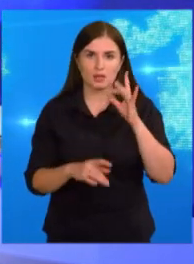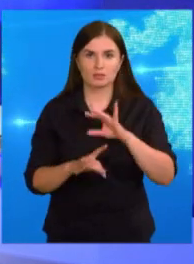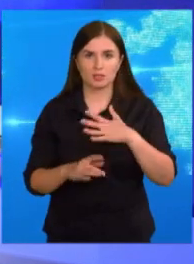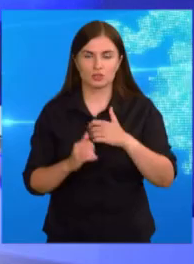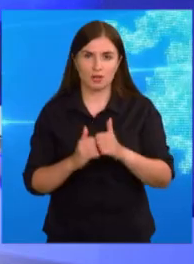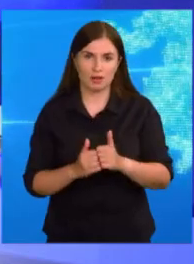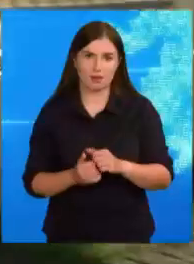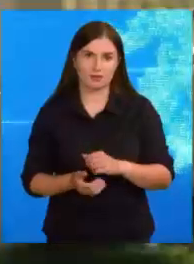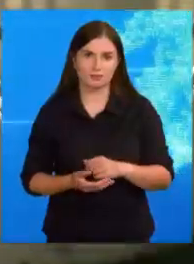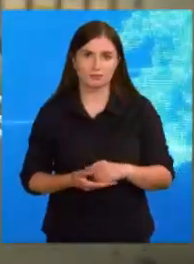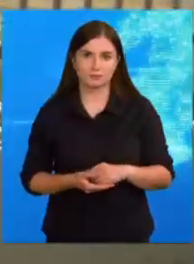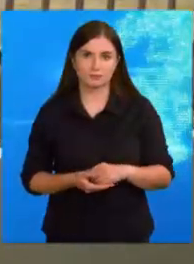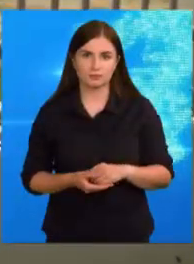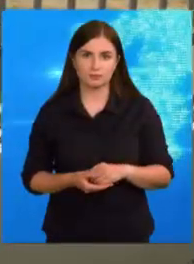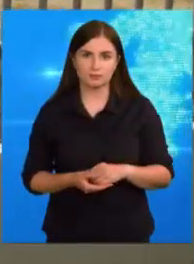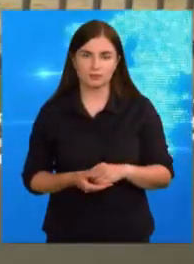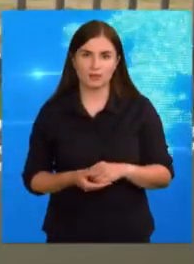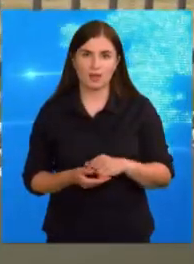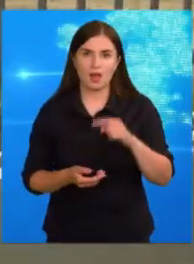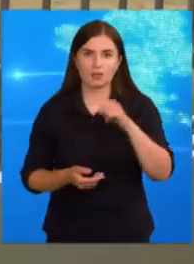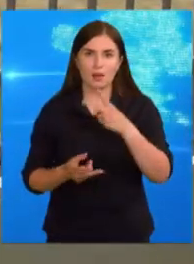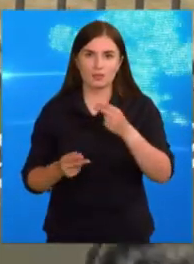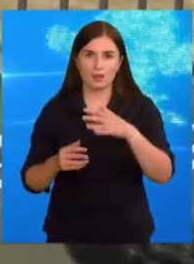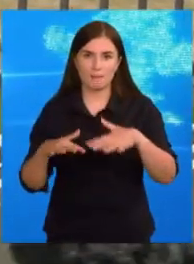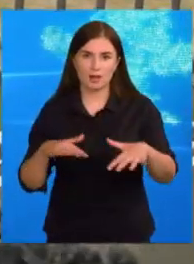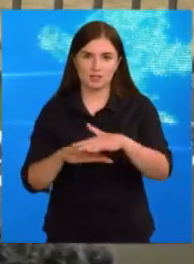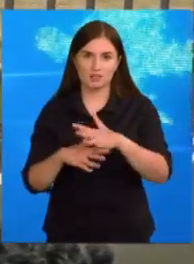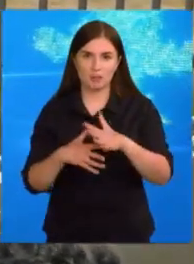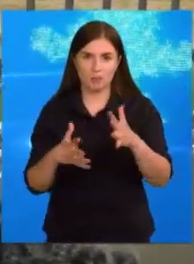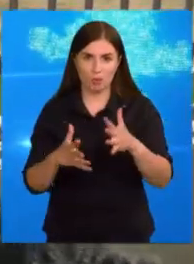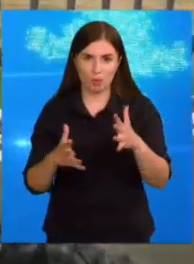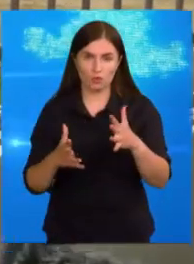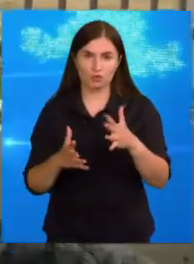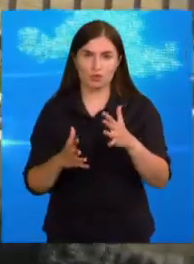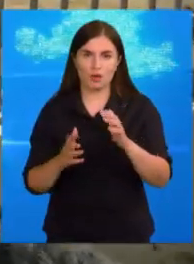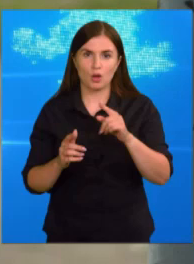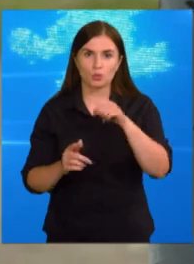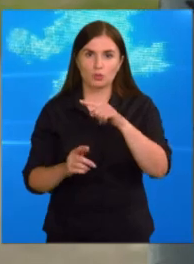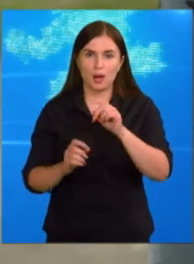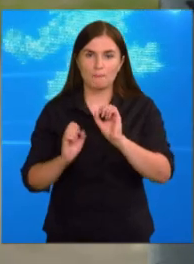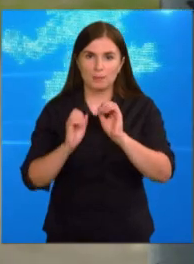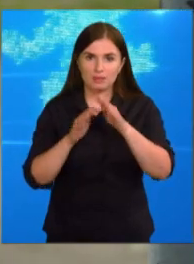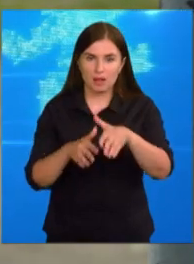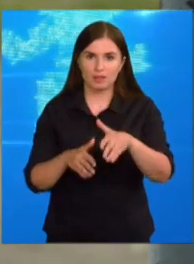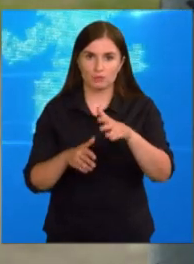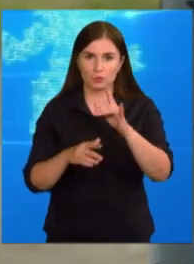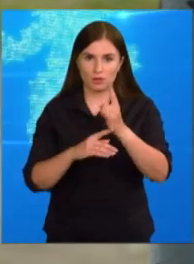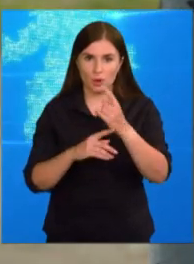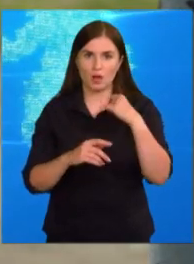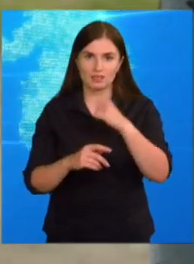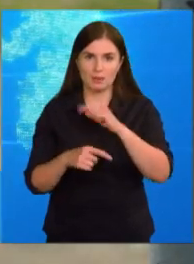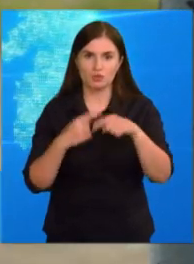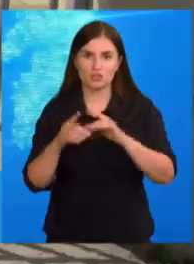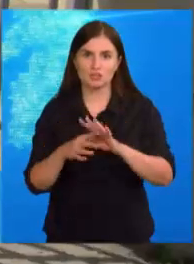Киселев. Там, где пространство побольше, проталкивают туда ребенка, сами через забор